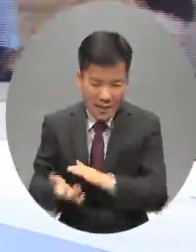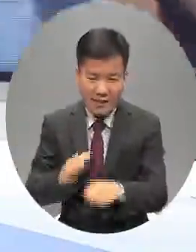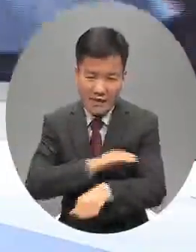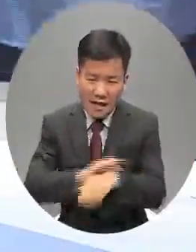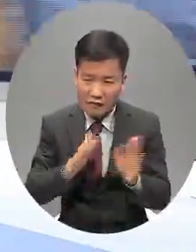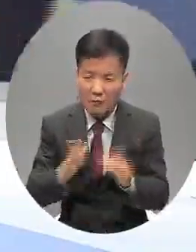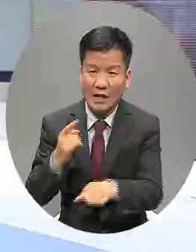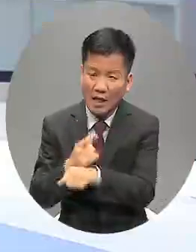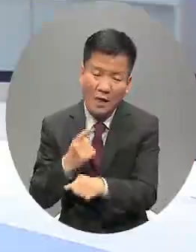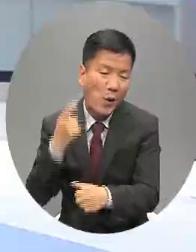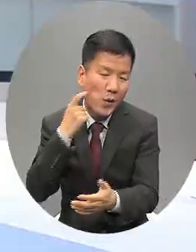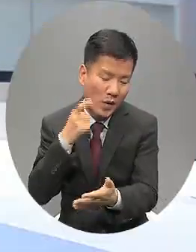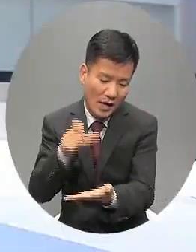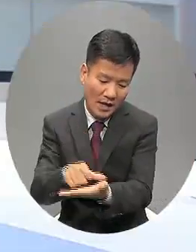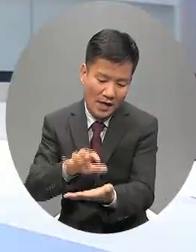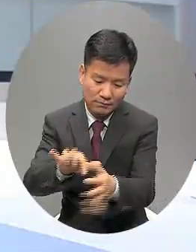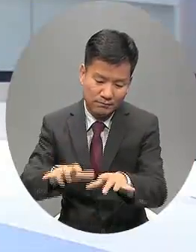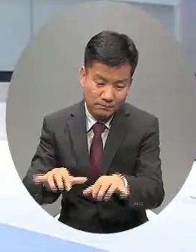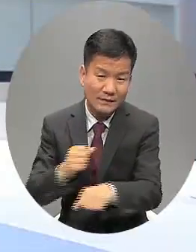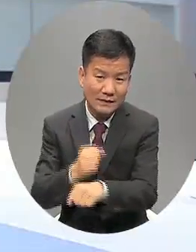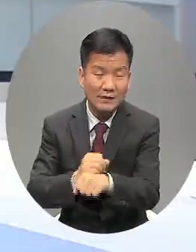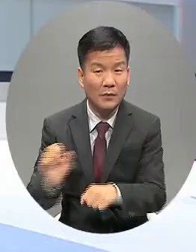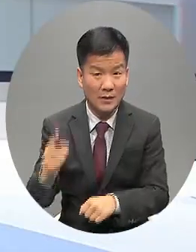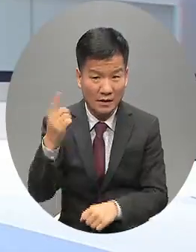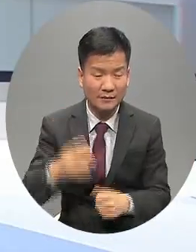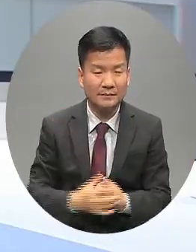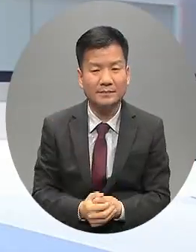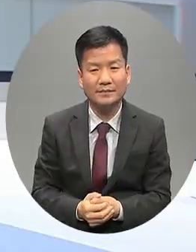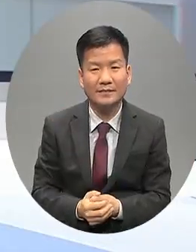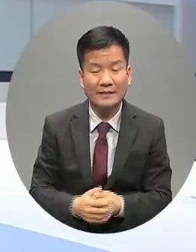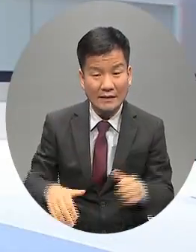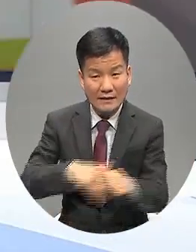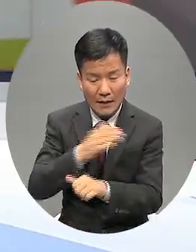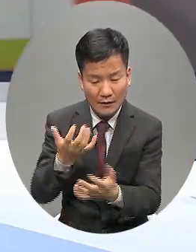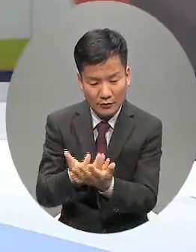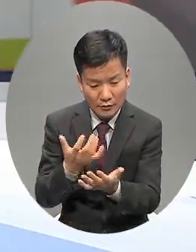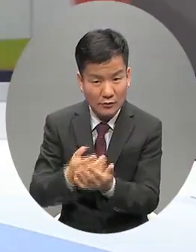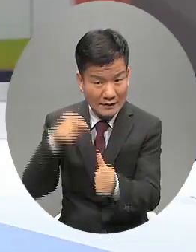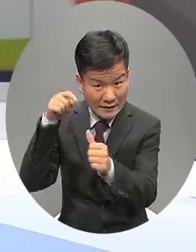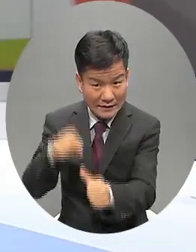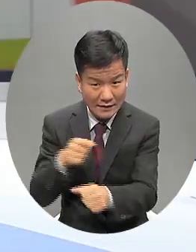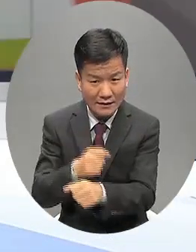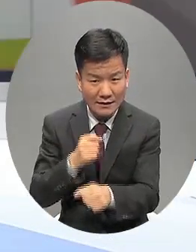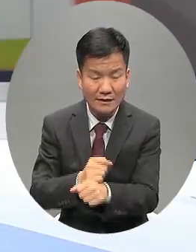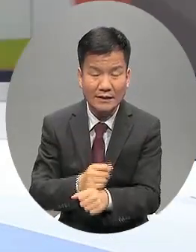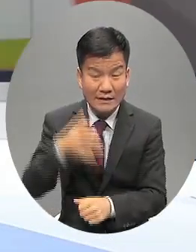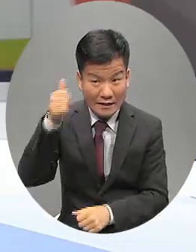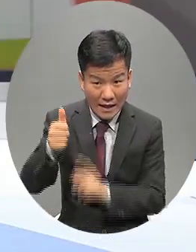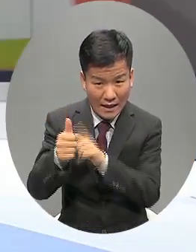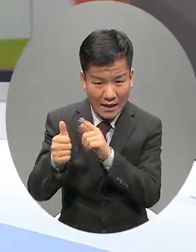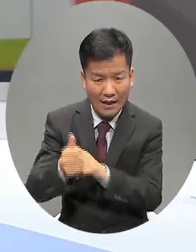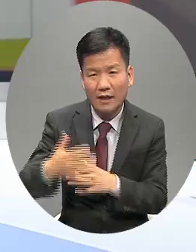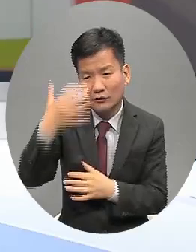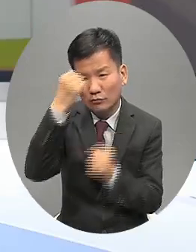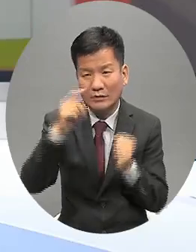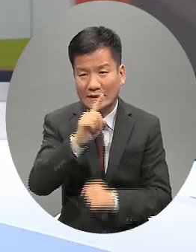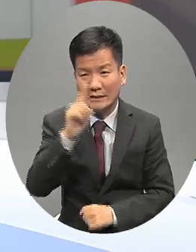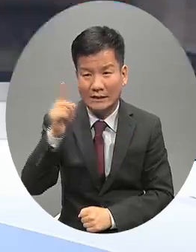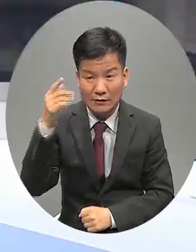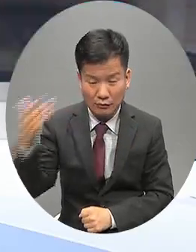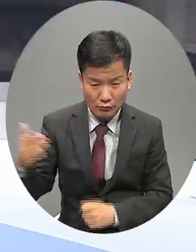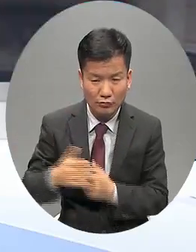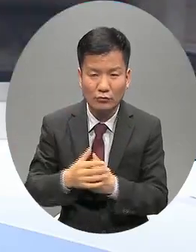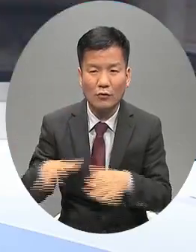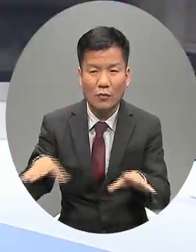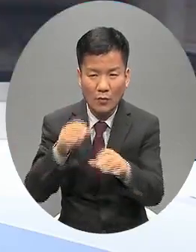것처럼 서류를 조작했다는 겁니다 그런데 당시 상황보고서 조작을 지시했던 소방서장은 충북 119 상황실